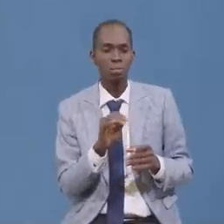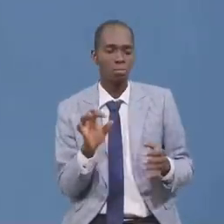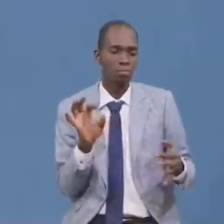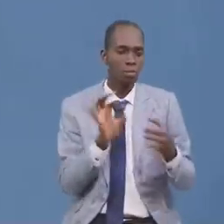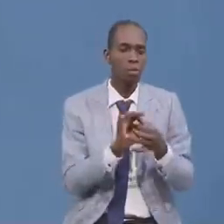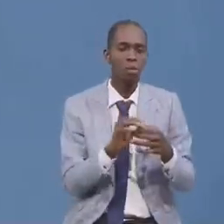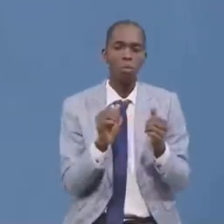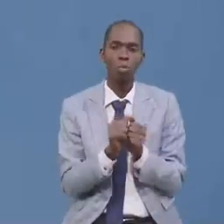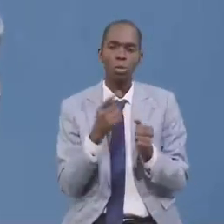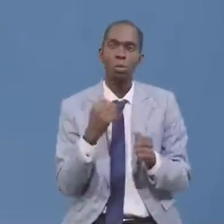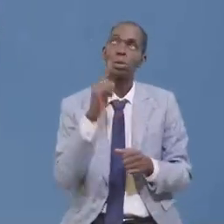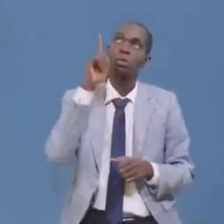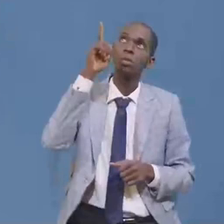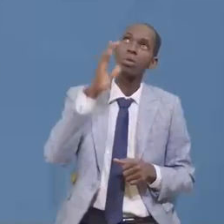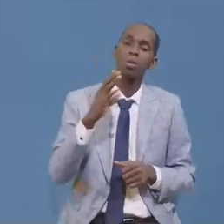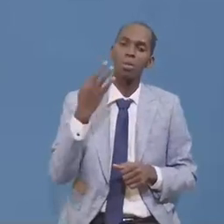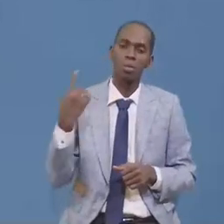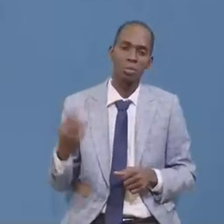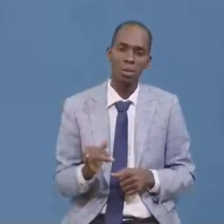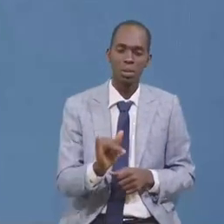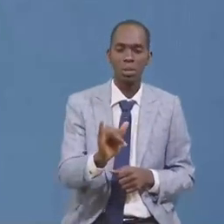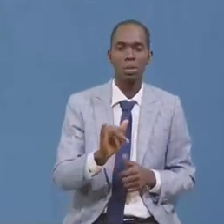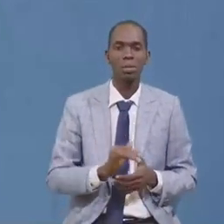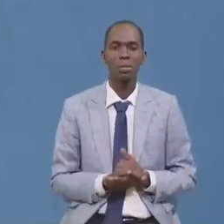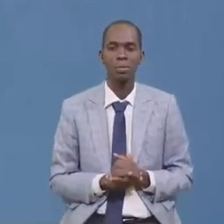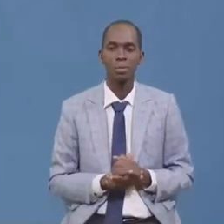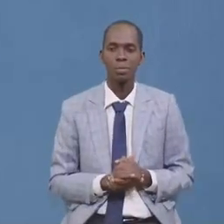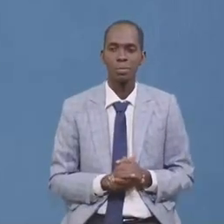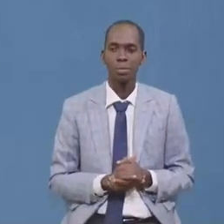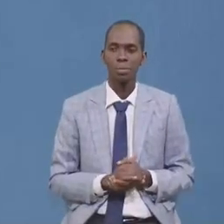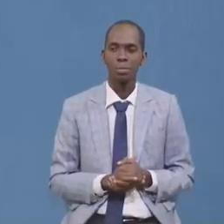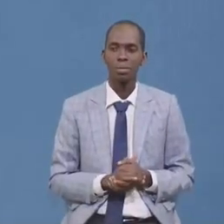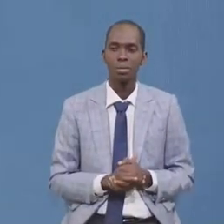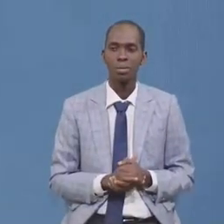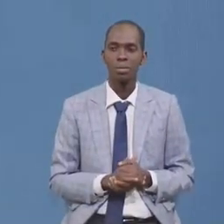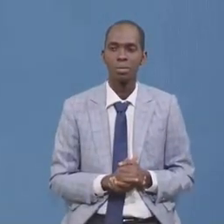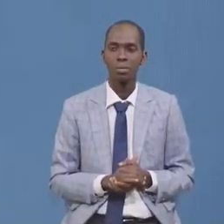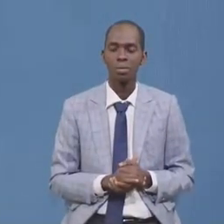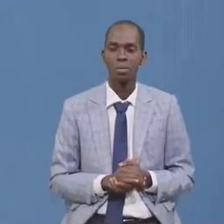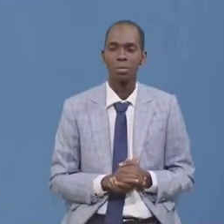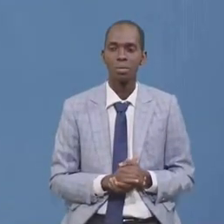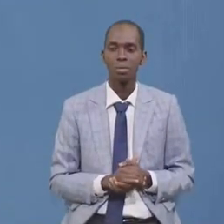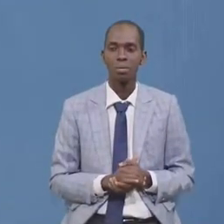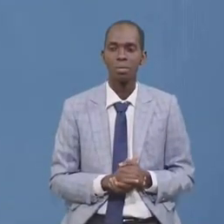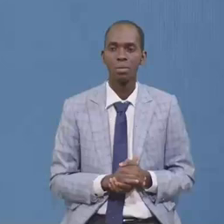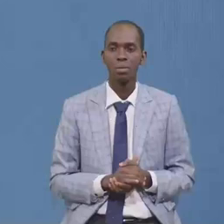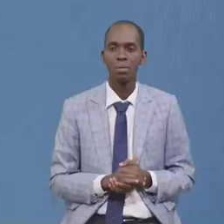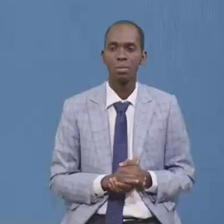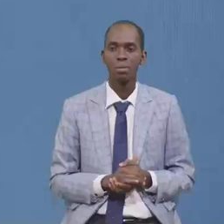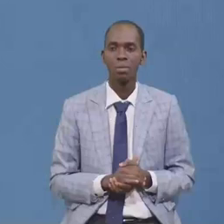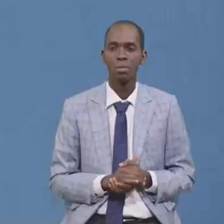La parole est si essentielle et importante qu'elle est identifiée au suprême, au Dieu éternel lui-même.